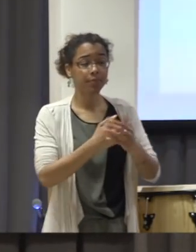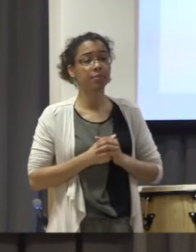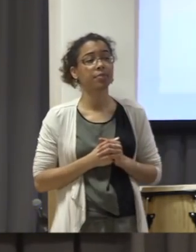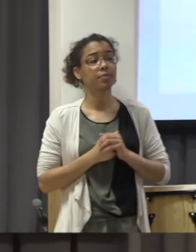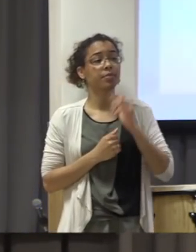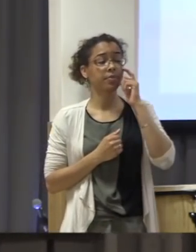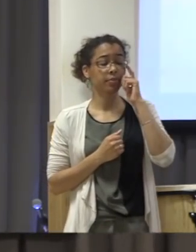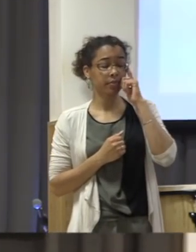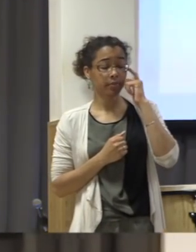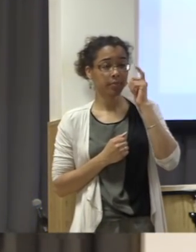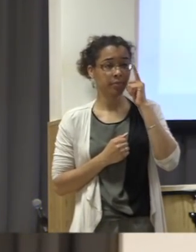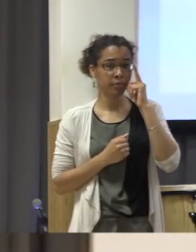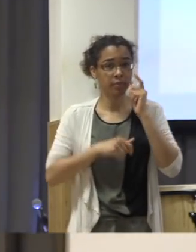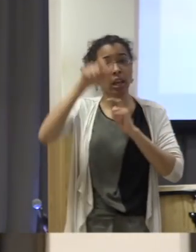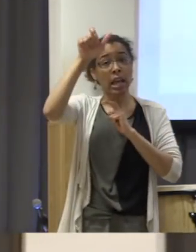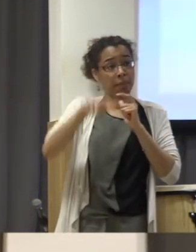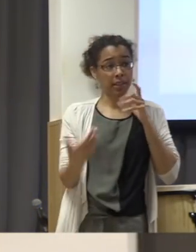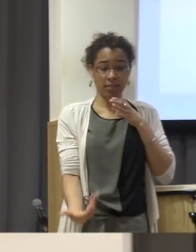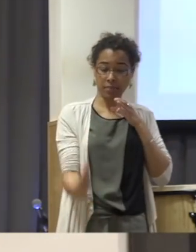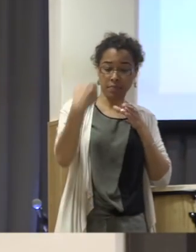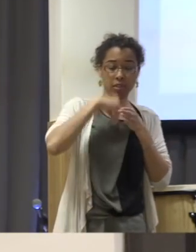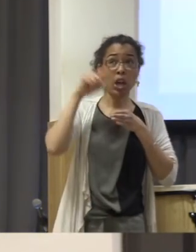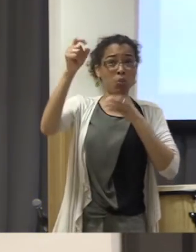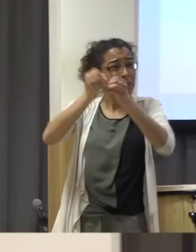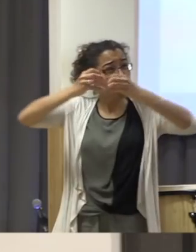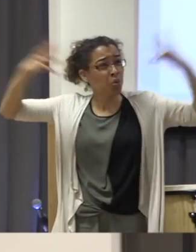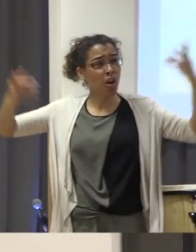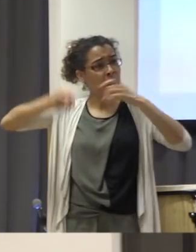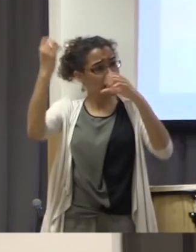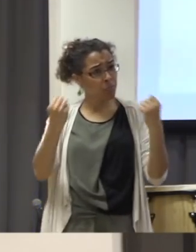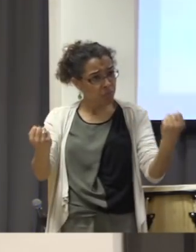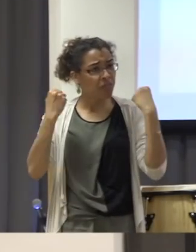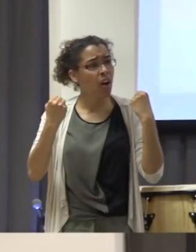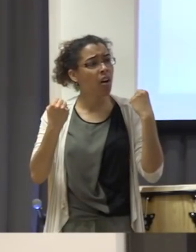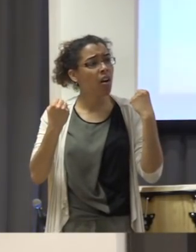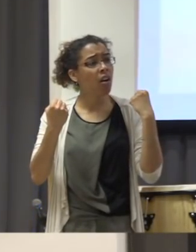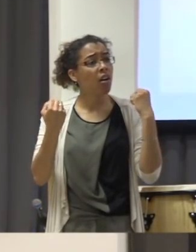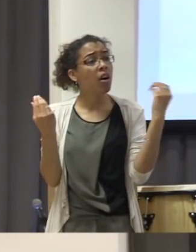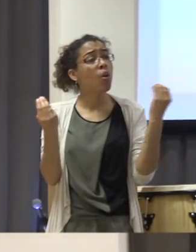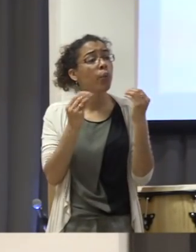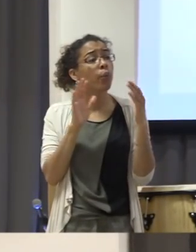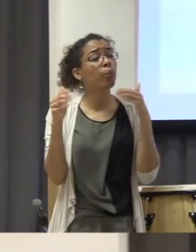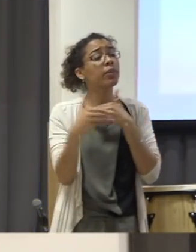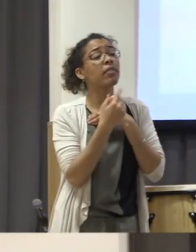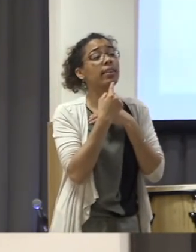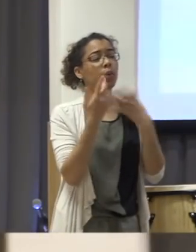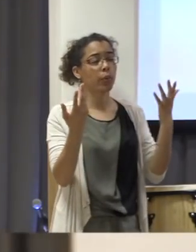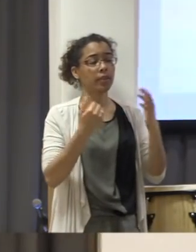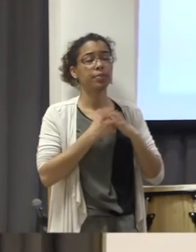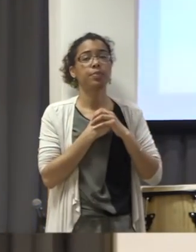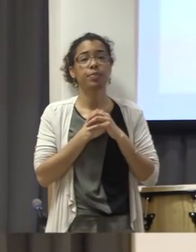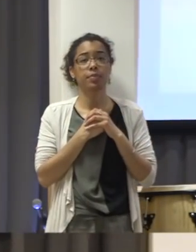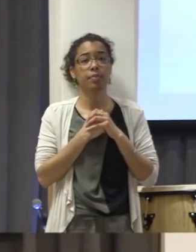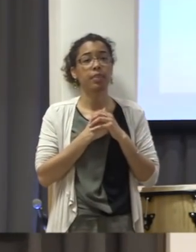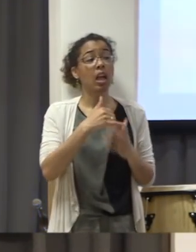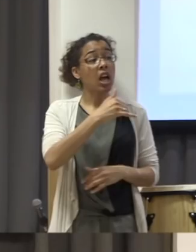Celui qui est en nous, qui est en toi, est plus grand, est plus fort. Quelle est cette parole? Derrière cette parole que je viens de dire,